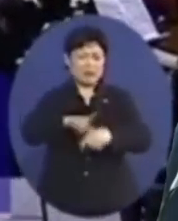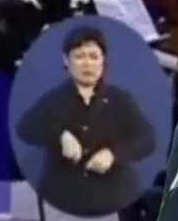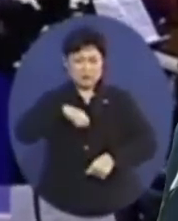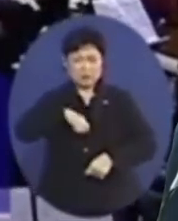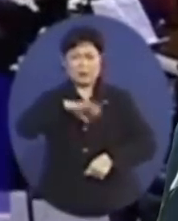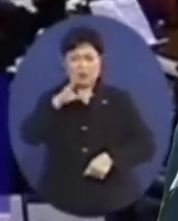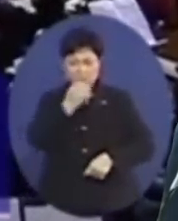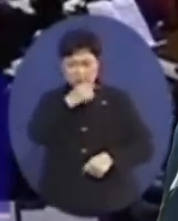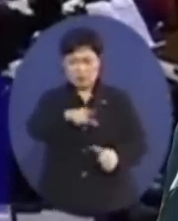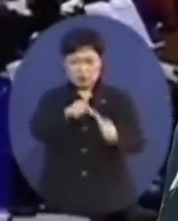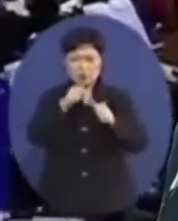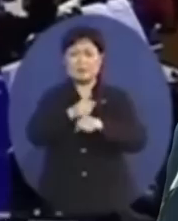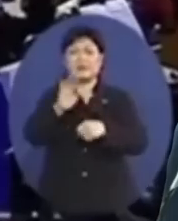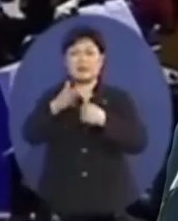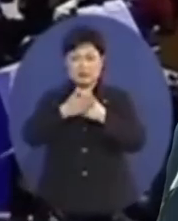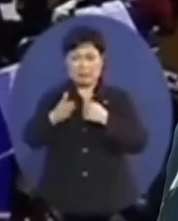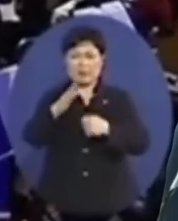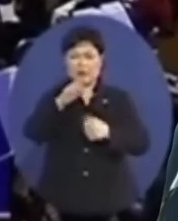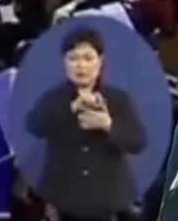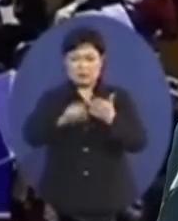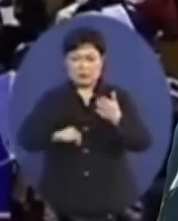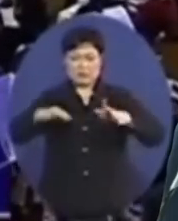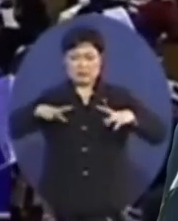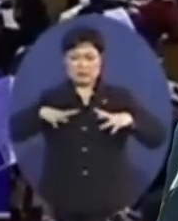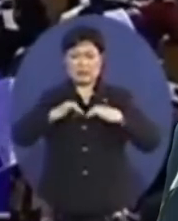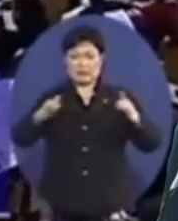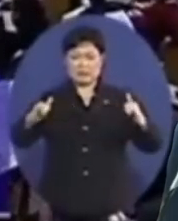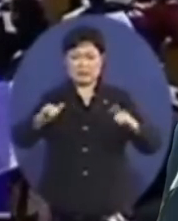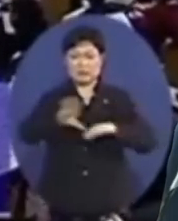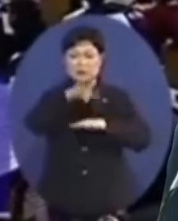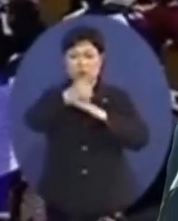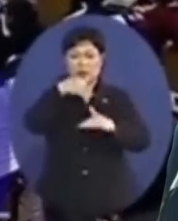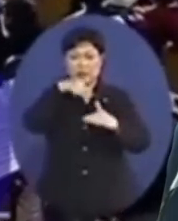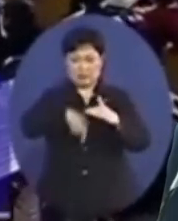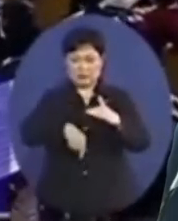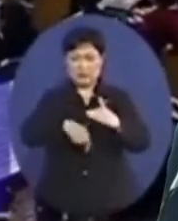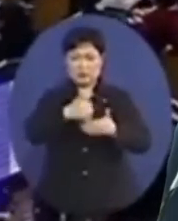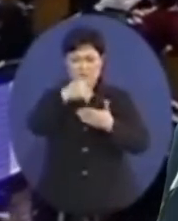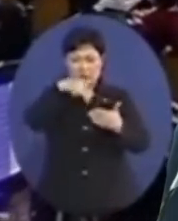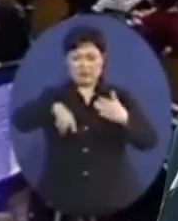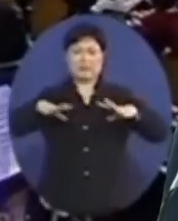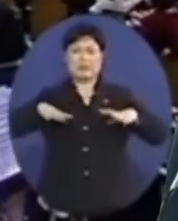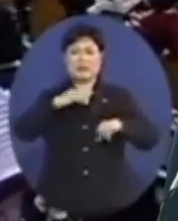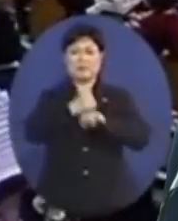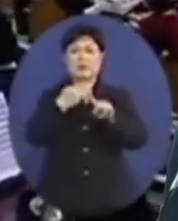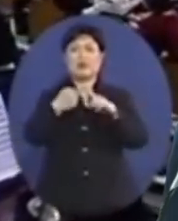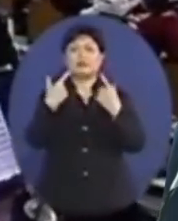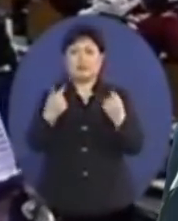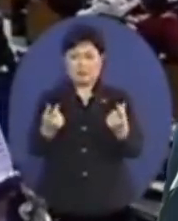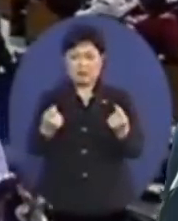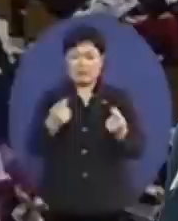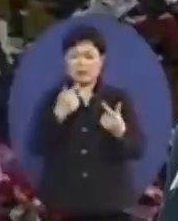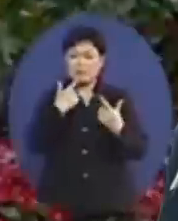거룩함과 구원함이 되셨으니 기록된 바 자랑하는 자는 주 안에서 자랑하라 함과 같게 하려 합니다.